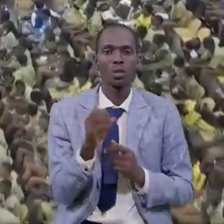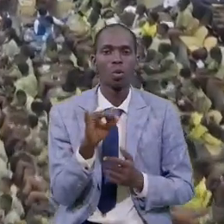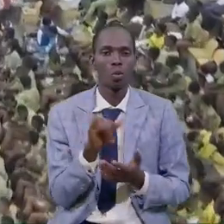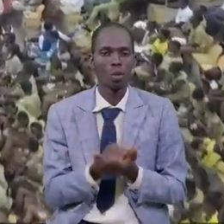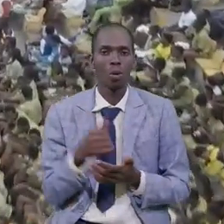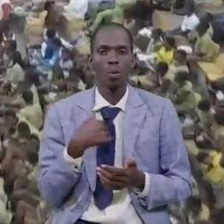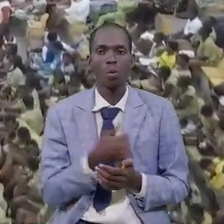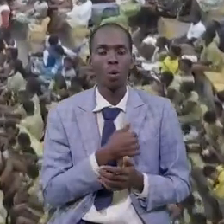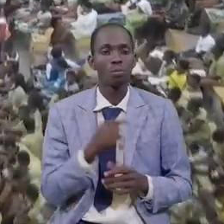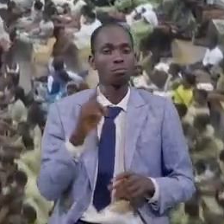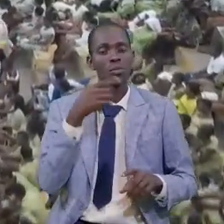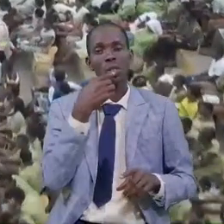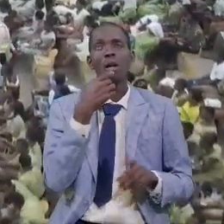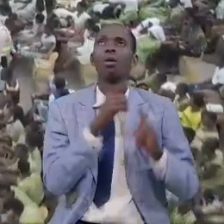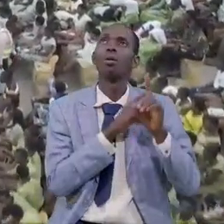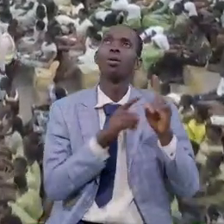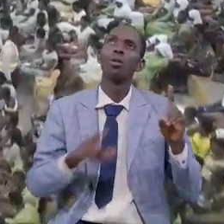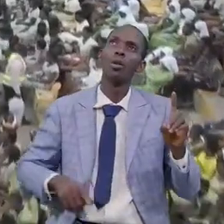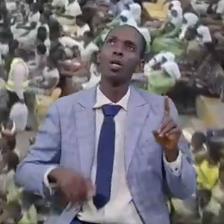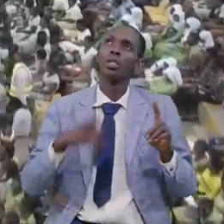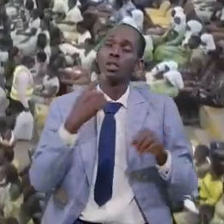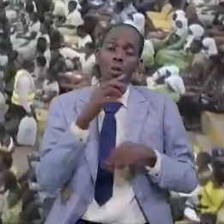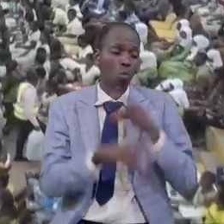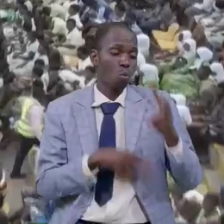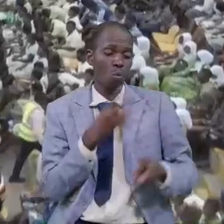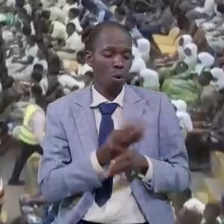On dit, Seigneur, le monde que j'ai rencontré ici